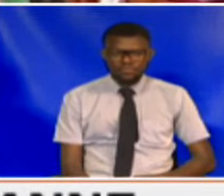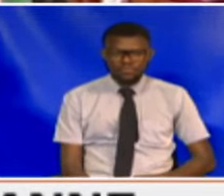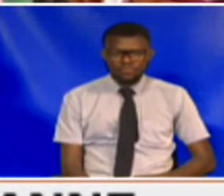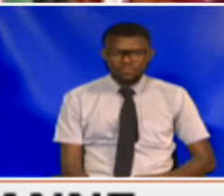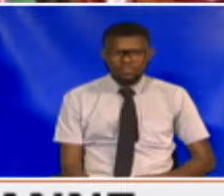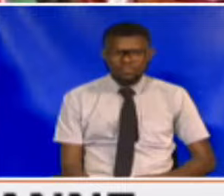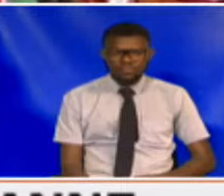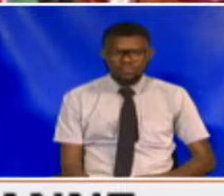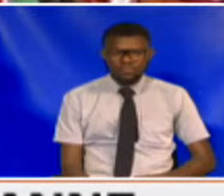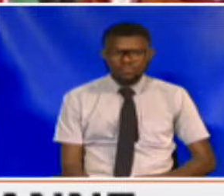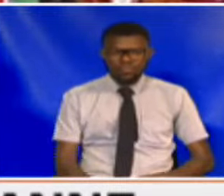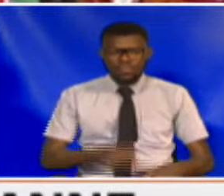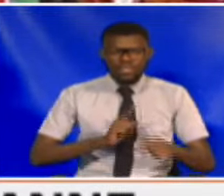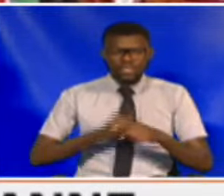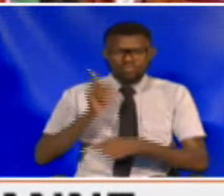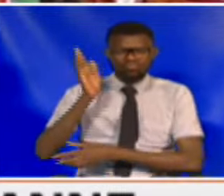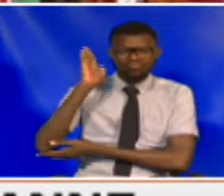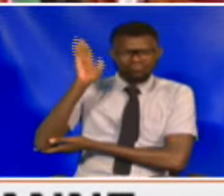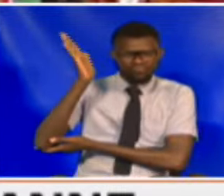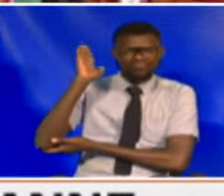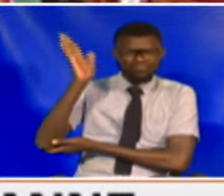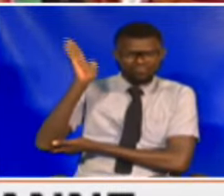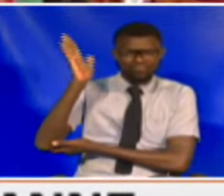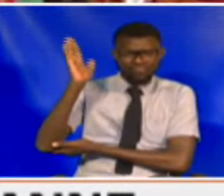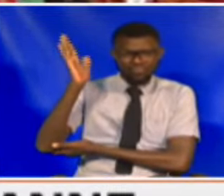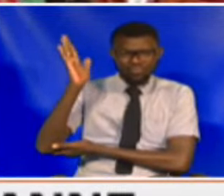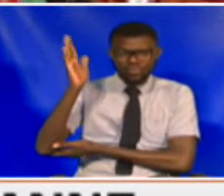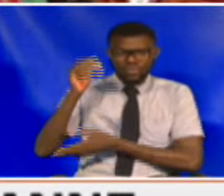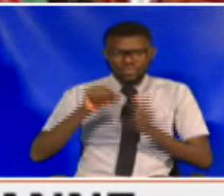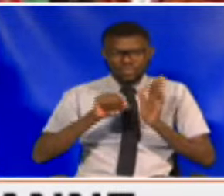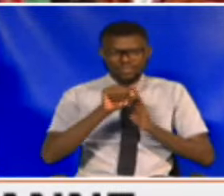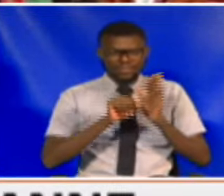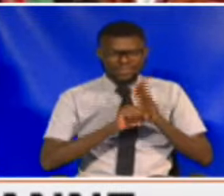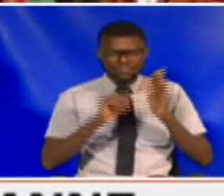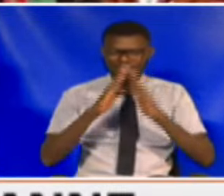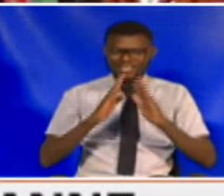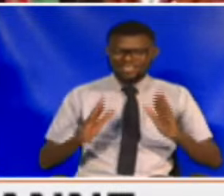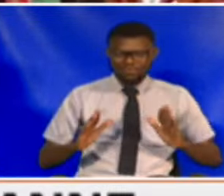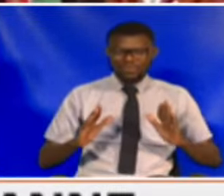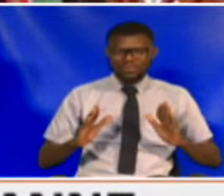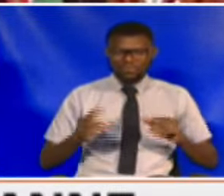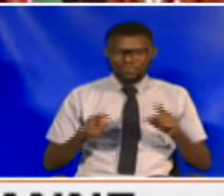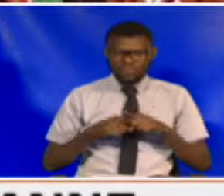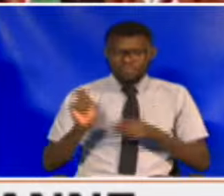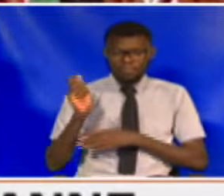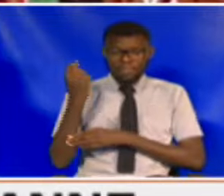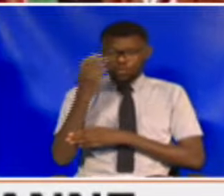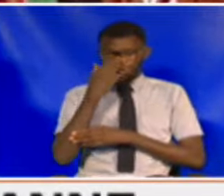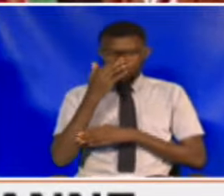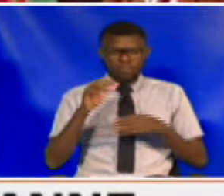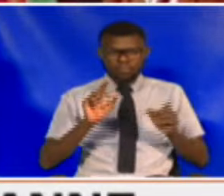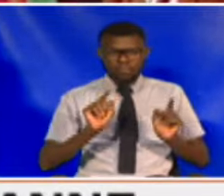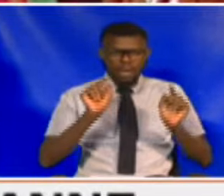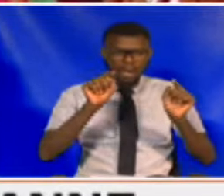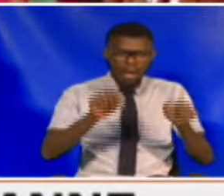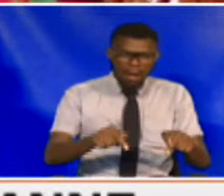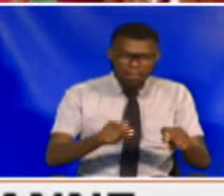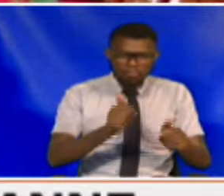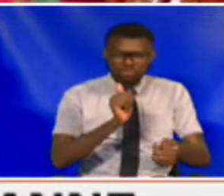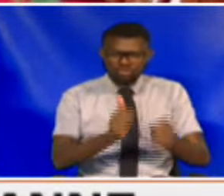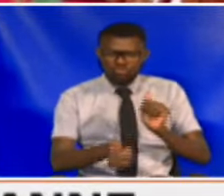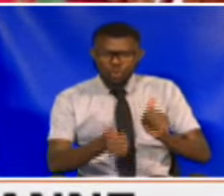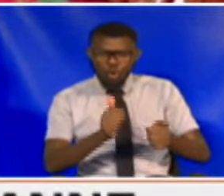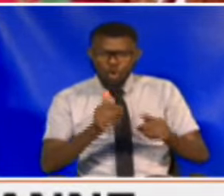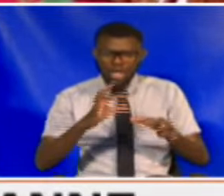Baada ya hapo, hotuba zake zote zimekuwa zikifanyika kutoka ikulu. Rais pia alisusia mwaliko wake wa michezo ya Olimpiki